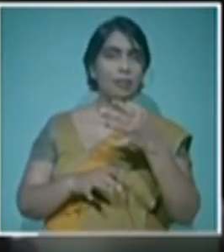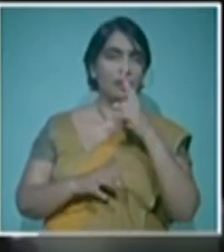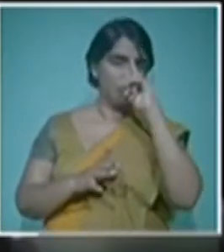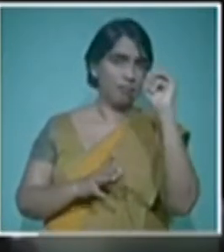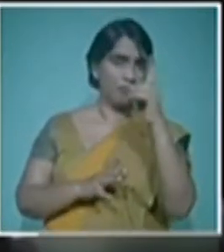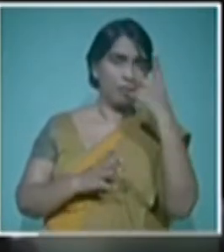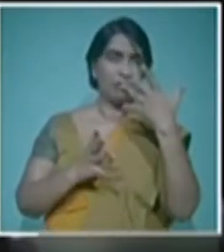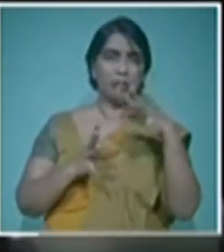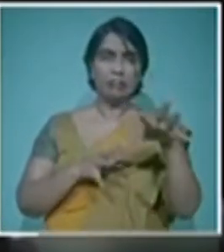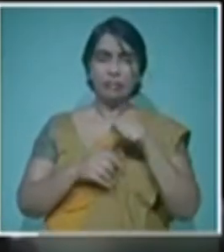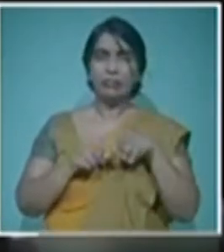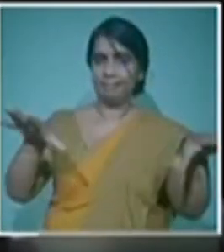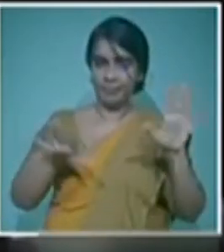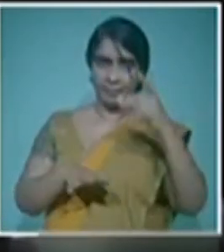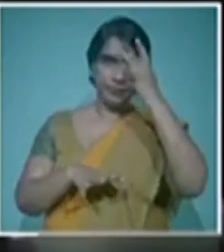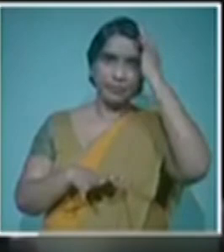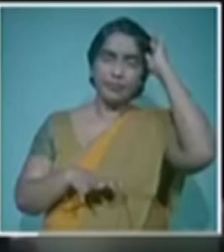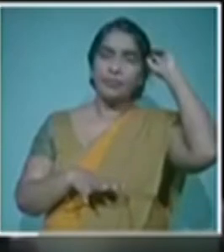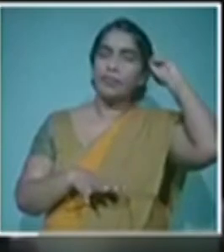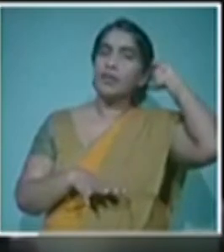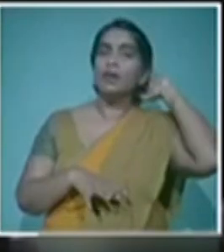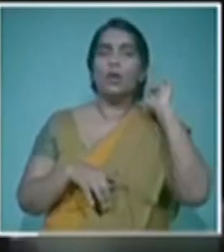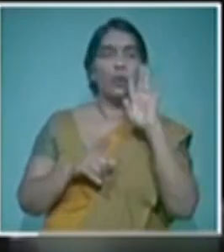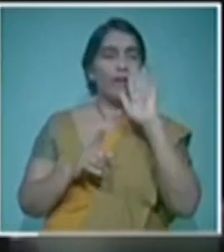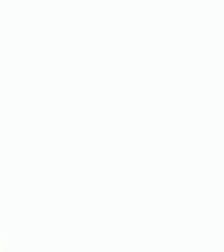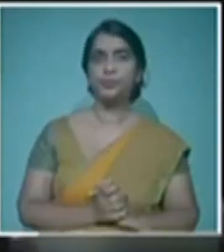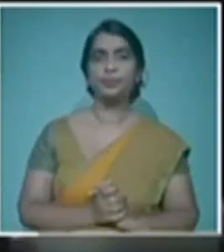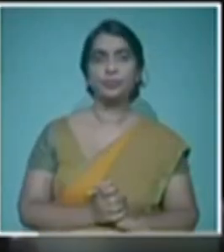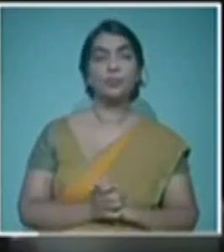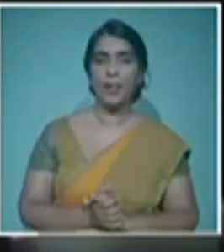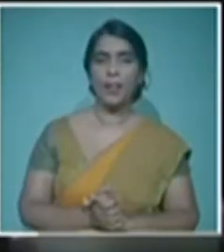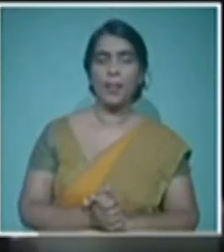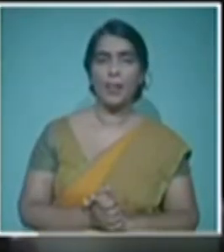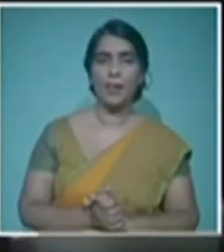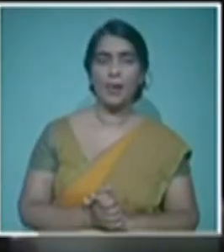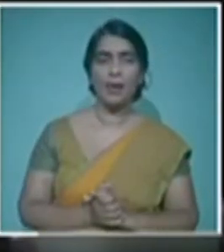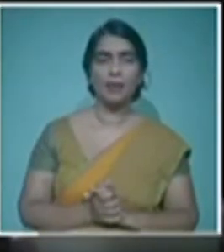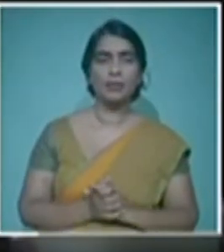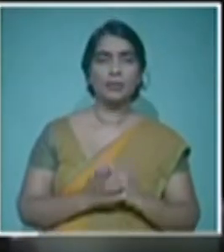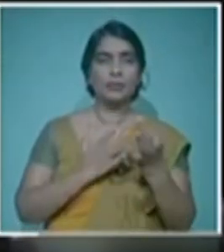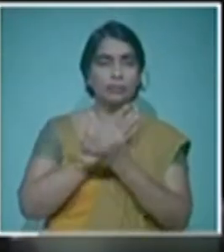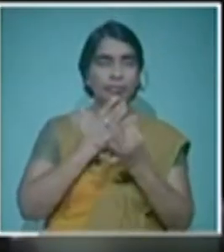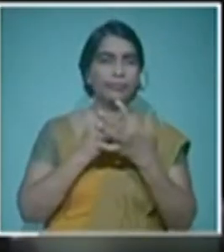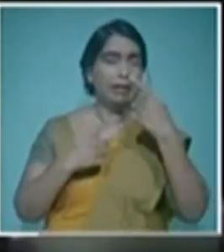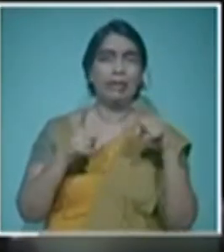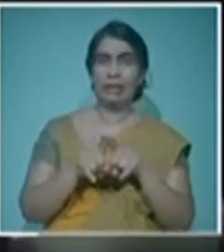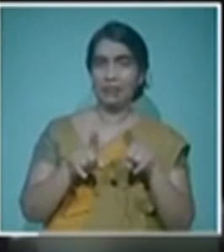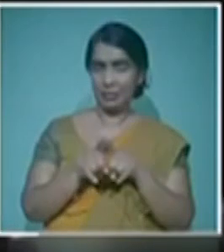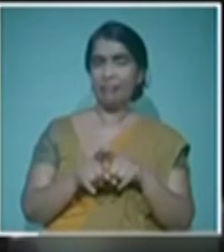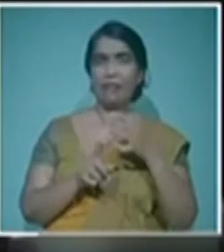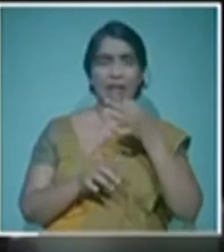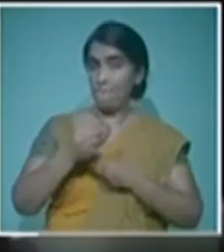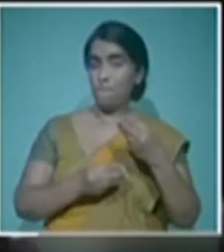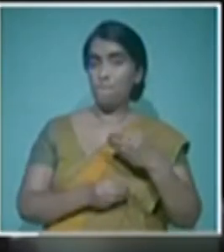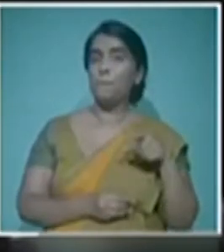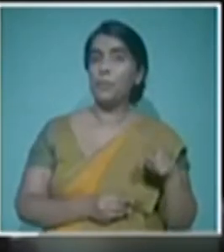විසින් ගිලගත්ත තත්වයකට පත් වෙලා තියෙනවා. විශේෂයෙන්ම මේ අයිස් කියන මත්ද්‍රව්‍ය, ඒ වගේම හෙරොයින්, කොකේන්, මෝෆීන් වැනි විෂ